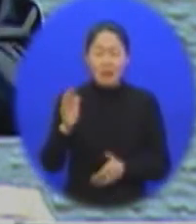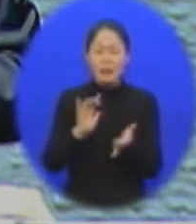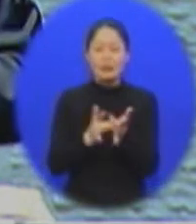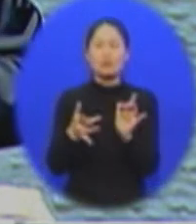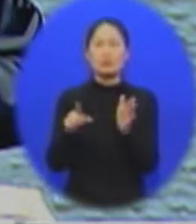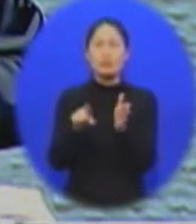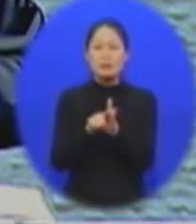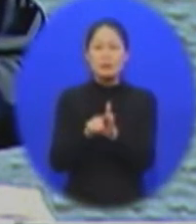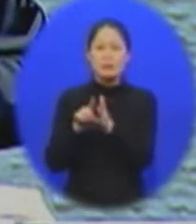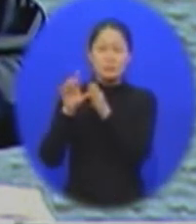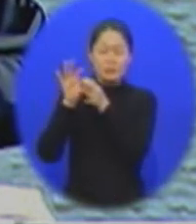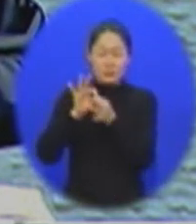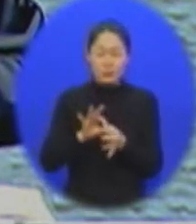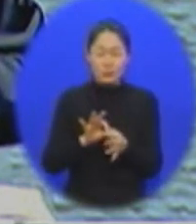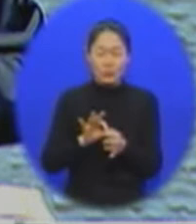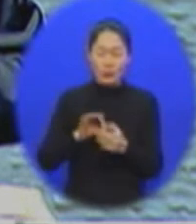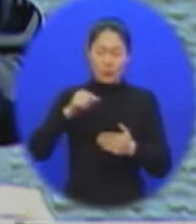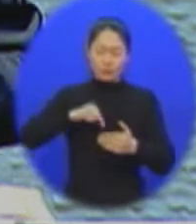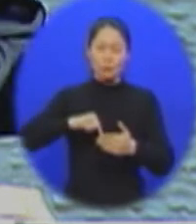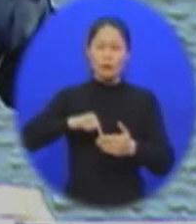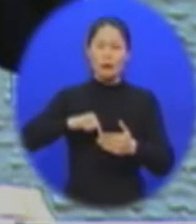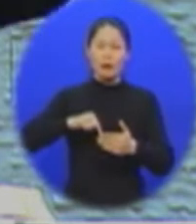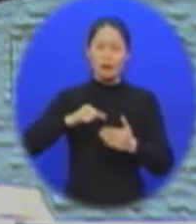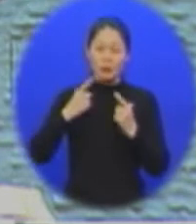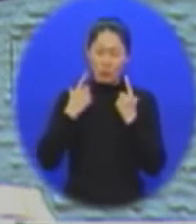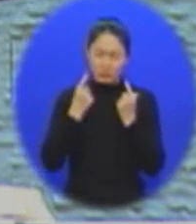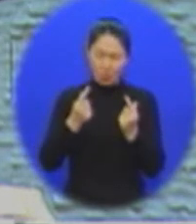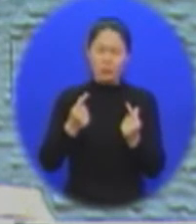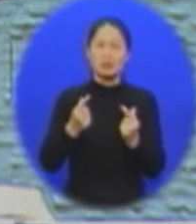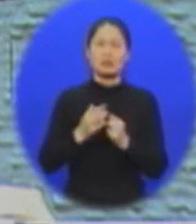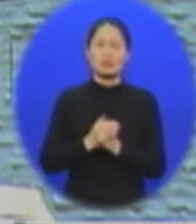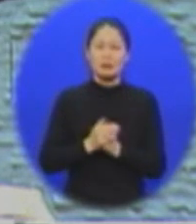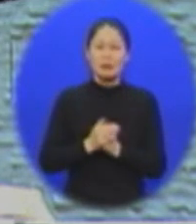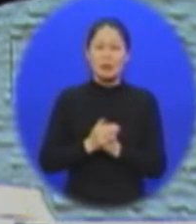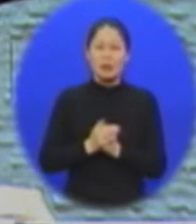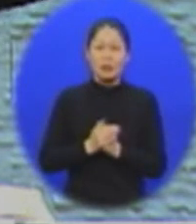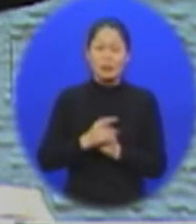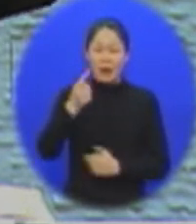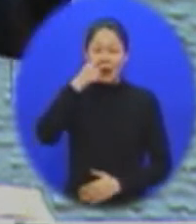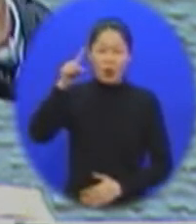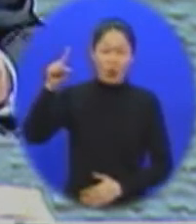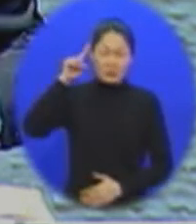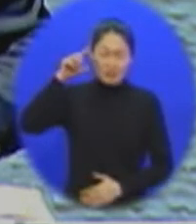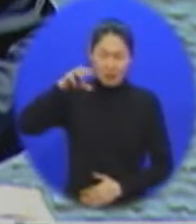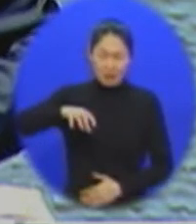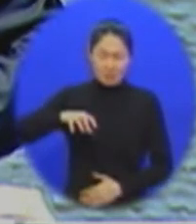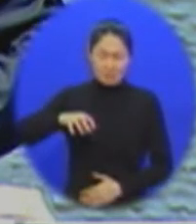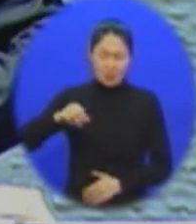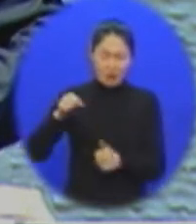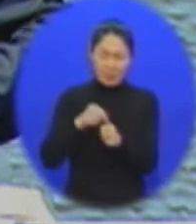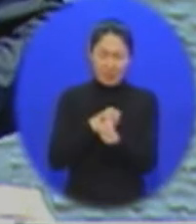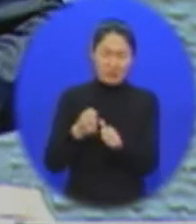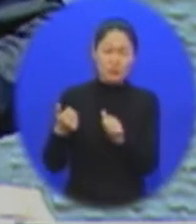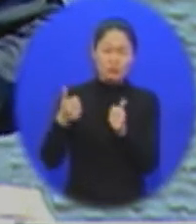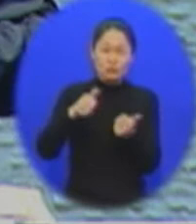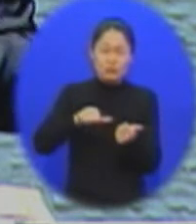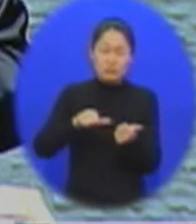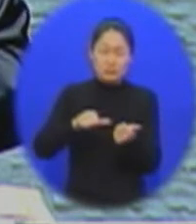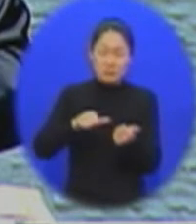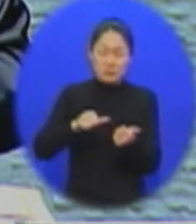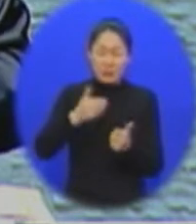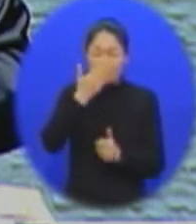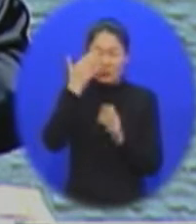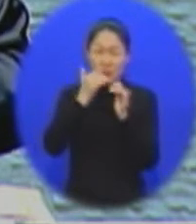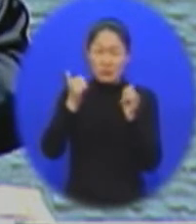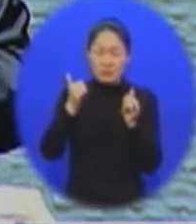여전히 우리 속이 그름이 그 러시아에서 맞아 죽은 청년을 생각하면 소개 성을 뜨거운 것이